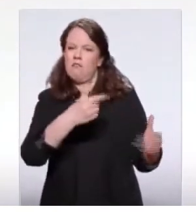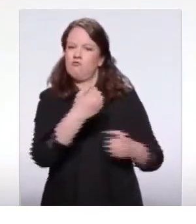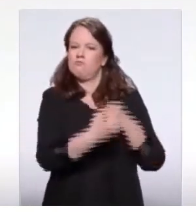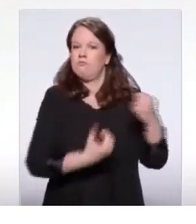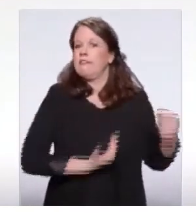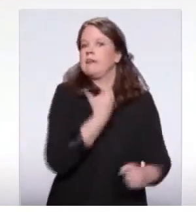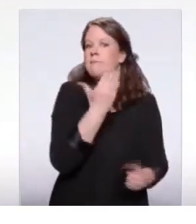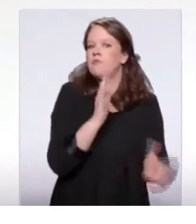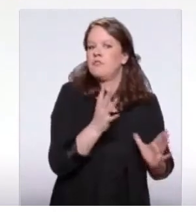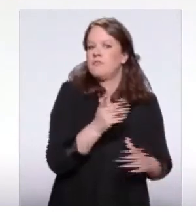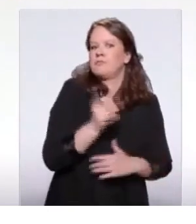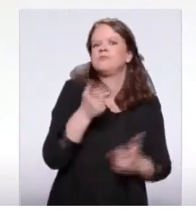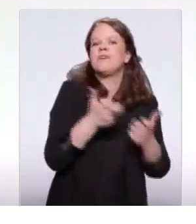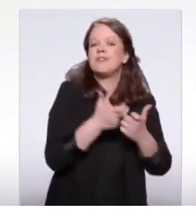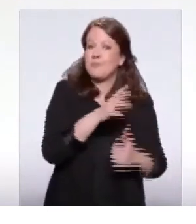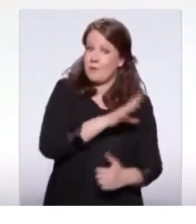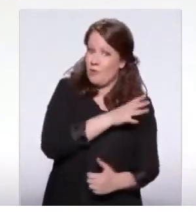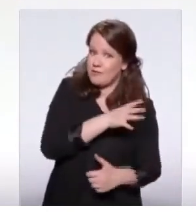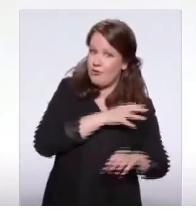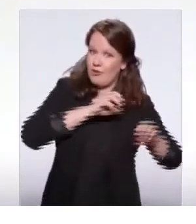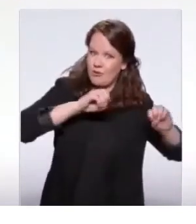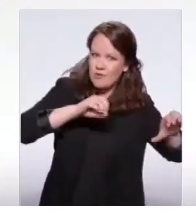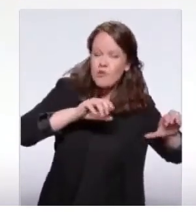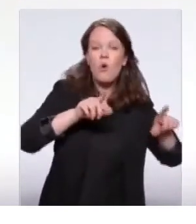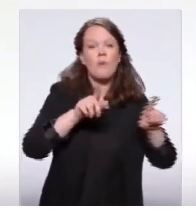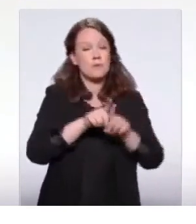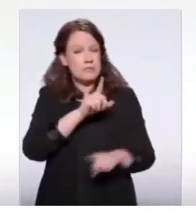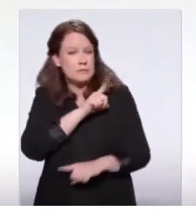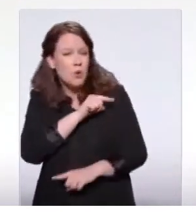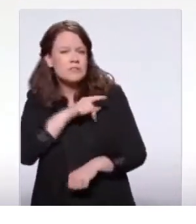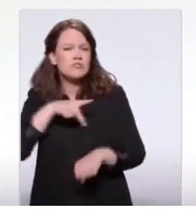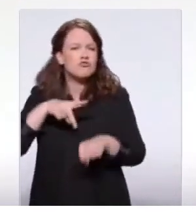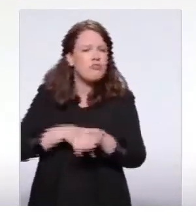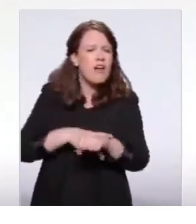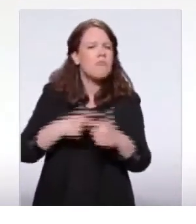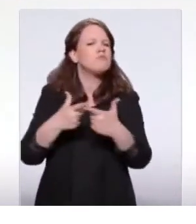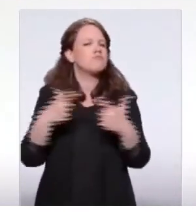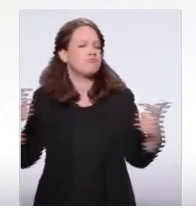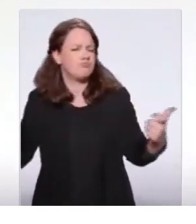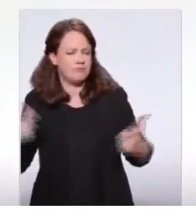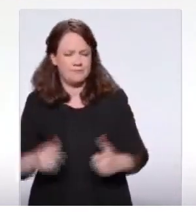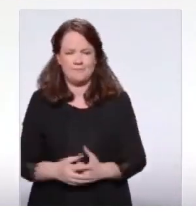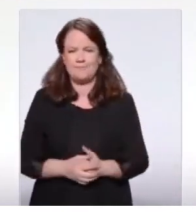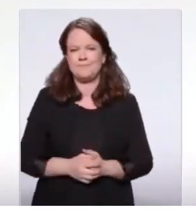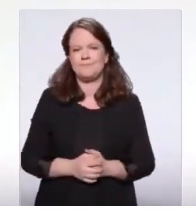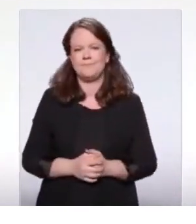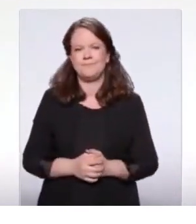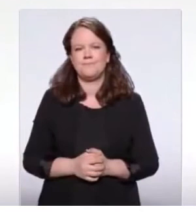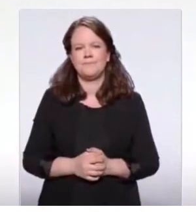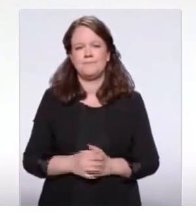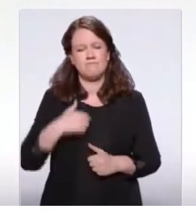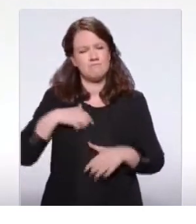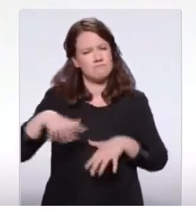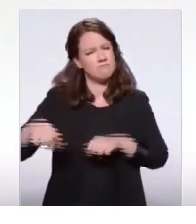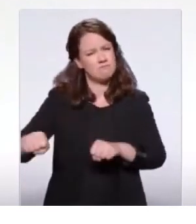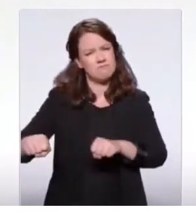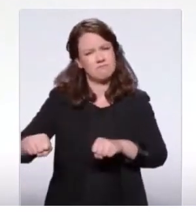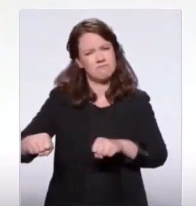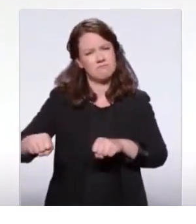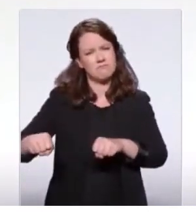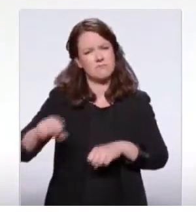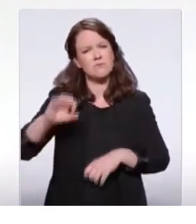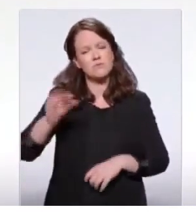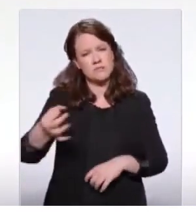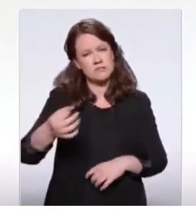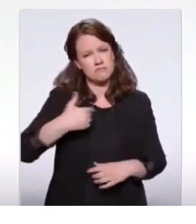que j'évoquais tout à l'heure, mais aussi nos forces de l'ordre et plusieurs autres. Nous tiendrons l'objectif que je